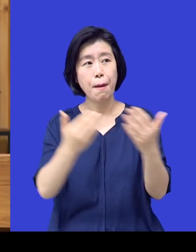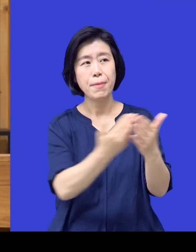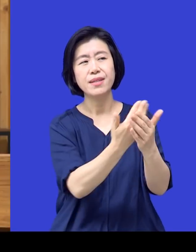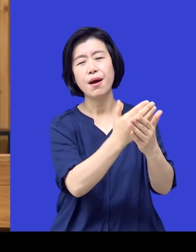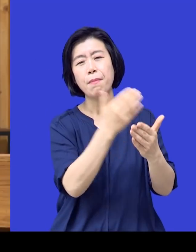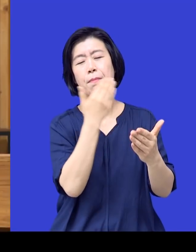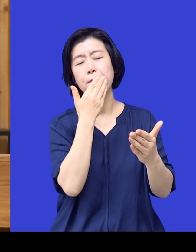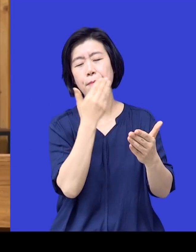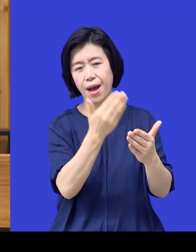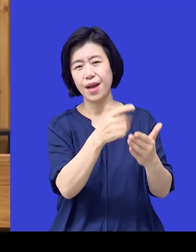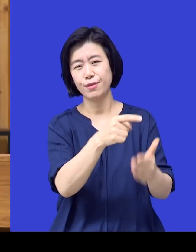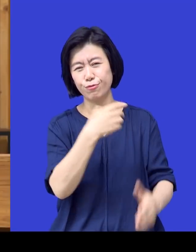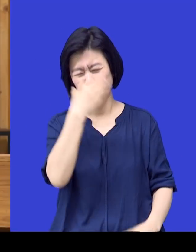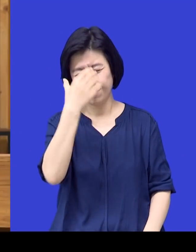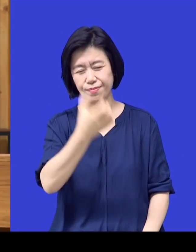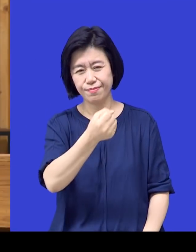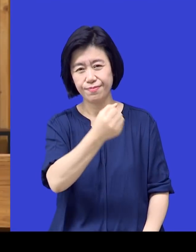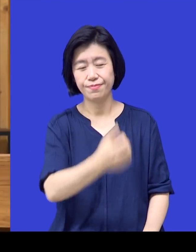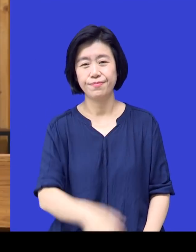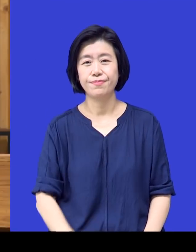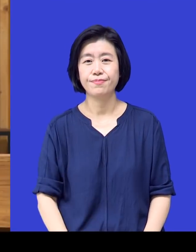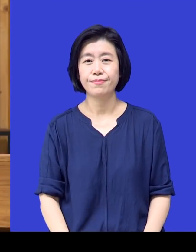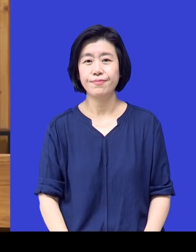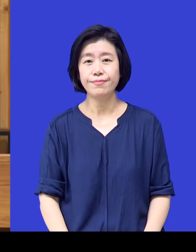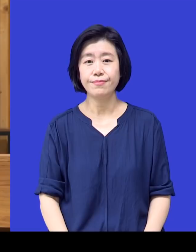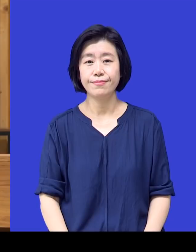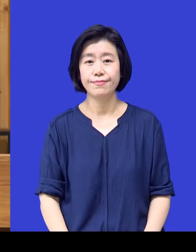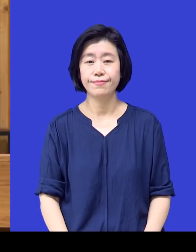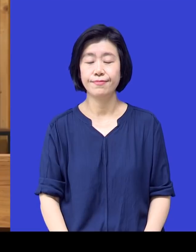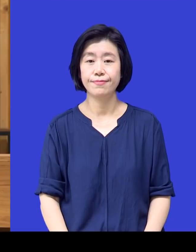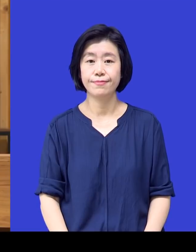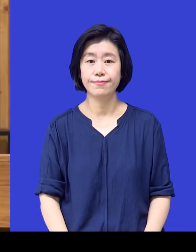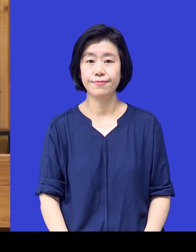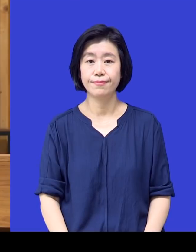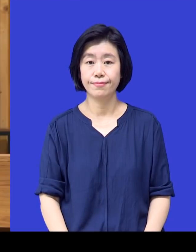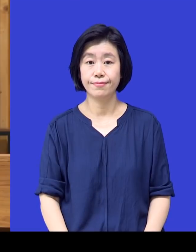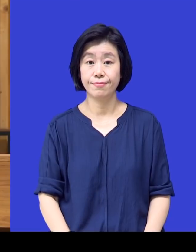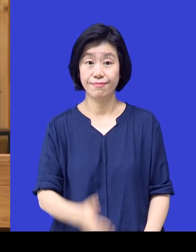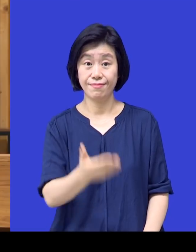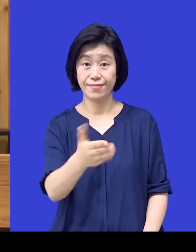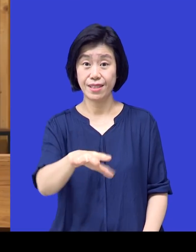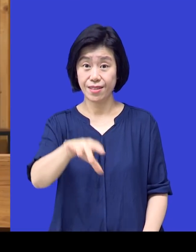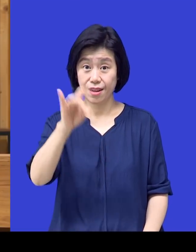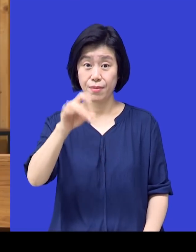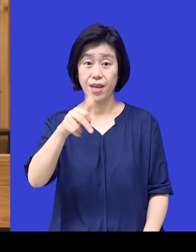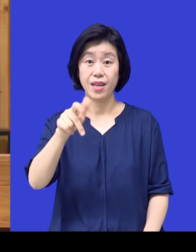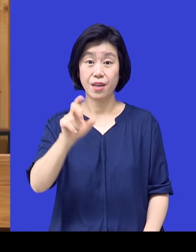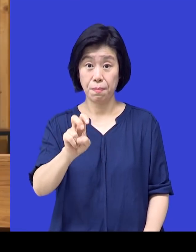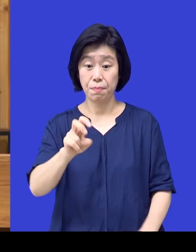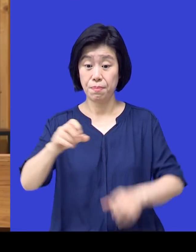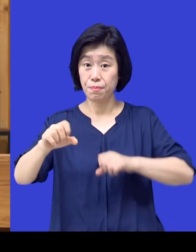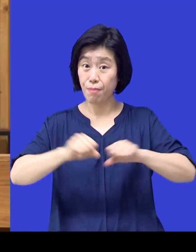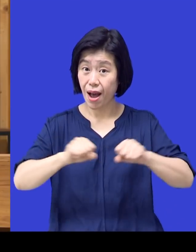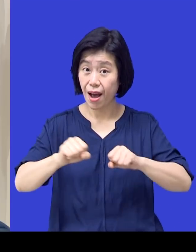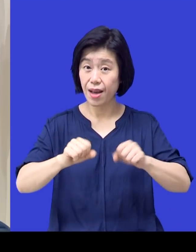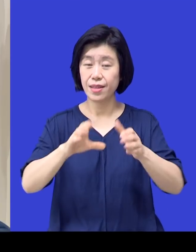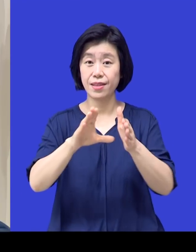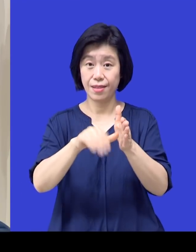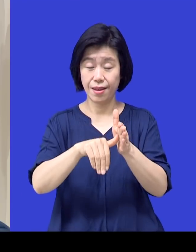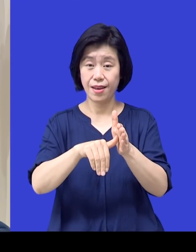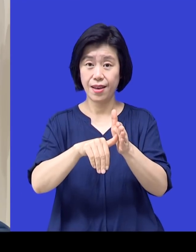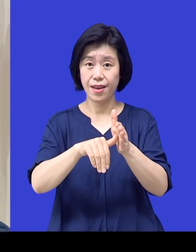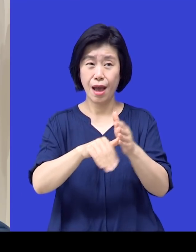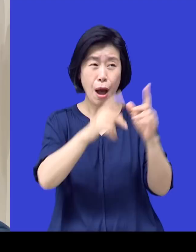수혜국 많은 나라를 방문하시잖아요. 근데 처음에 가셨을 때 사실은 사진으로 담고 싶어서 굉장히 노력을 많이